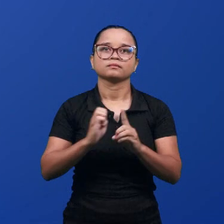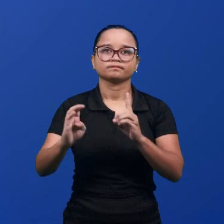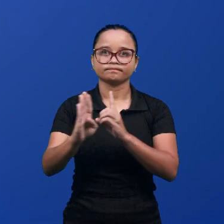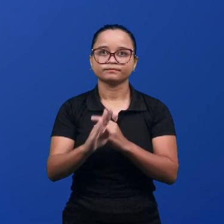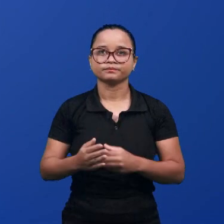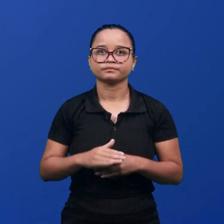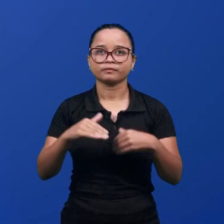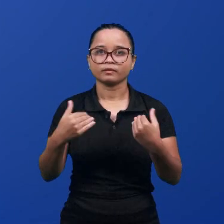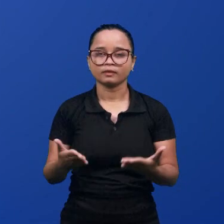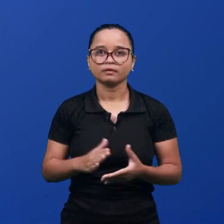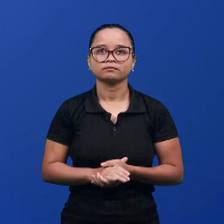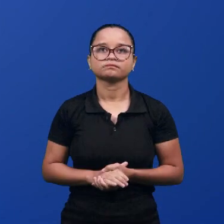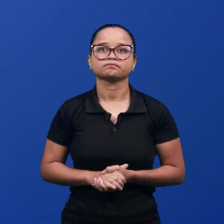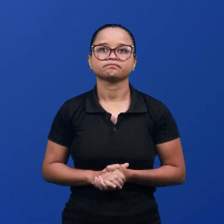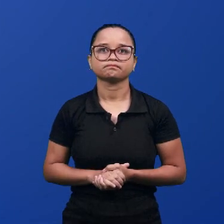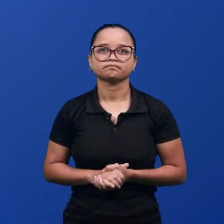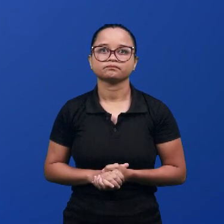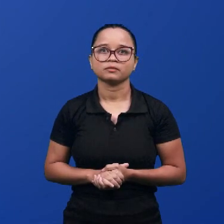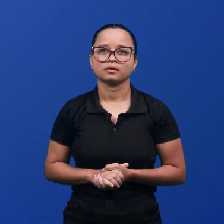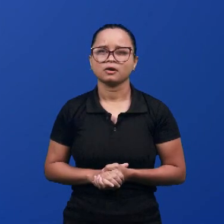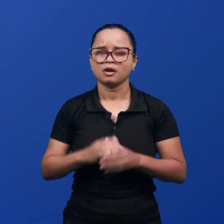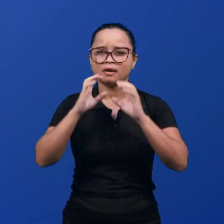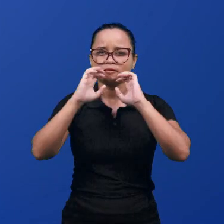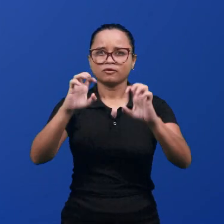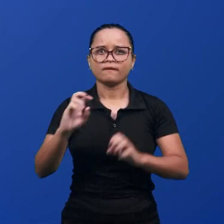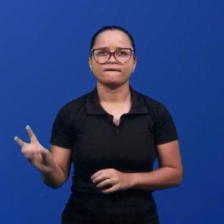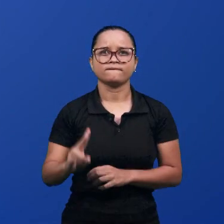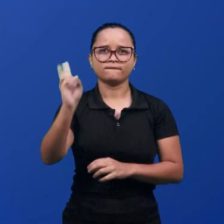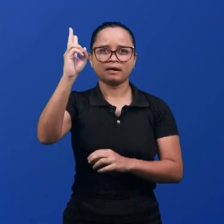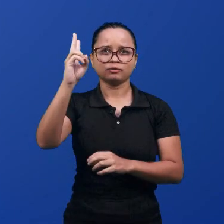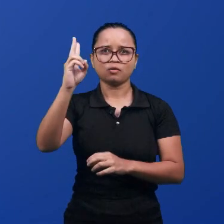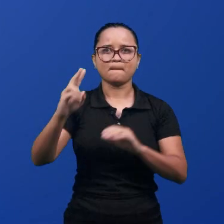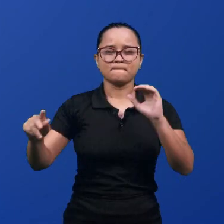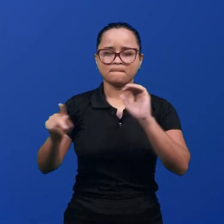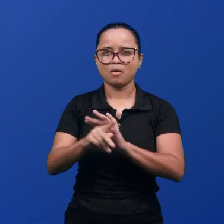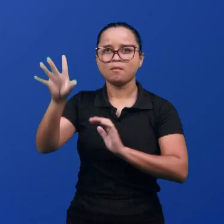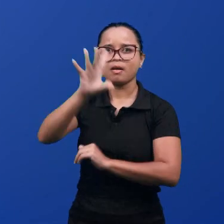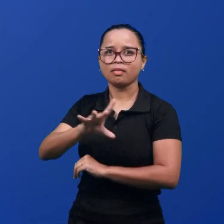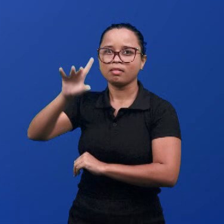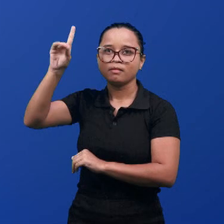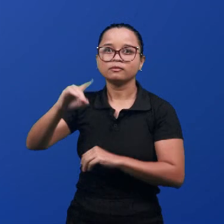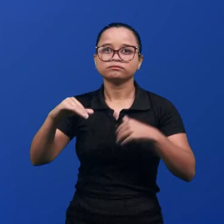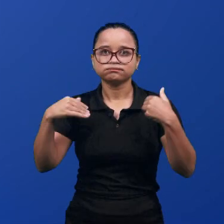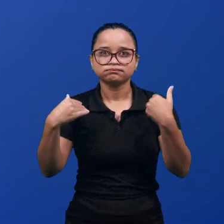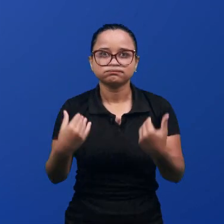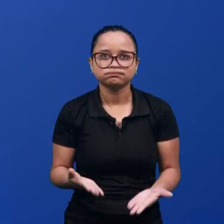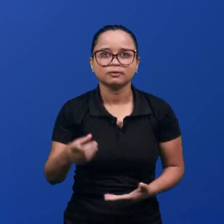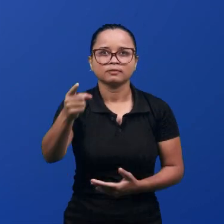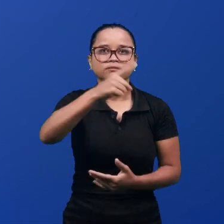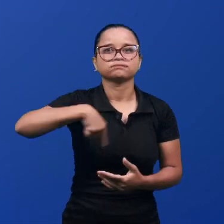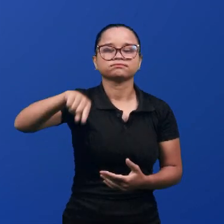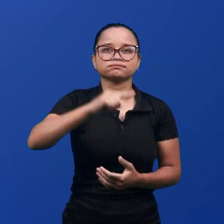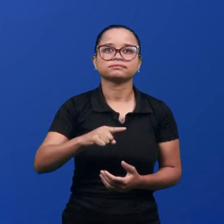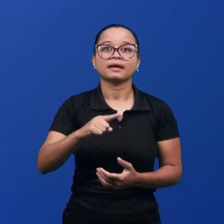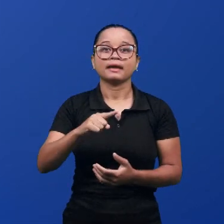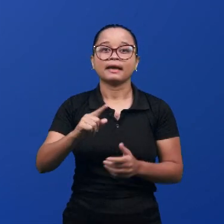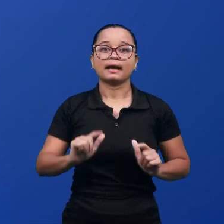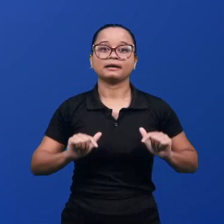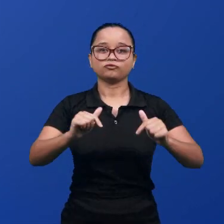l'évangile est la valeur que vous donnez à ce que Dieu a fait pour vous ou ce que vous faites pour Dieu? Pour quelle raison?